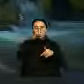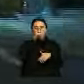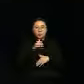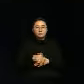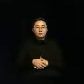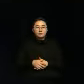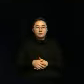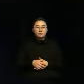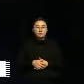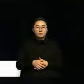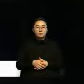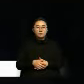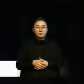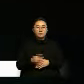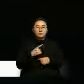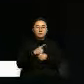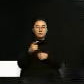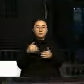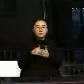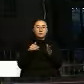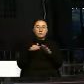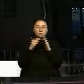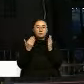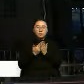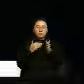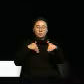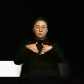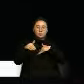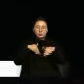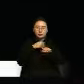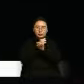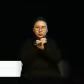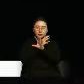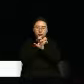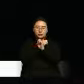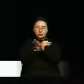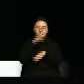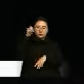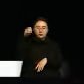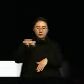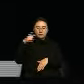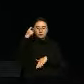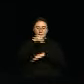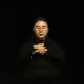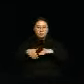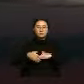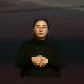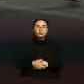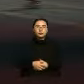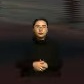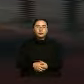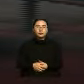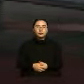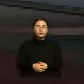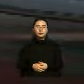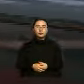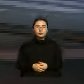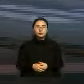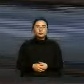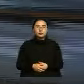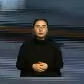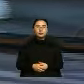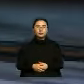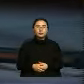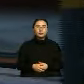가져옵니다 하남시는 내년까지 모든 간선도로에 있는 횡단보도에 부항기 를 설치할 예정입니다 드라이브 서울 영이 개입을